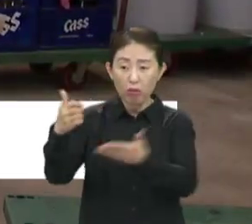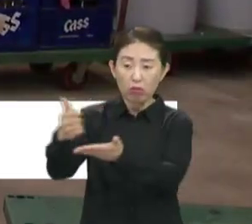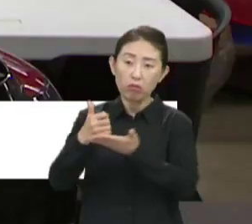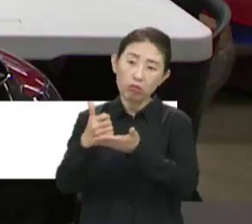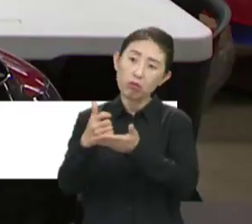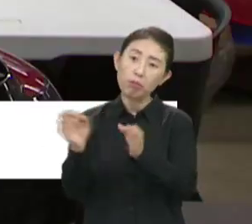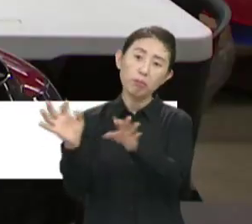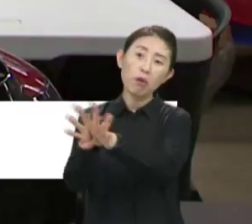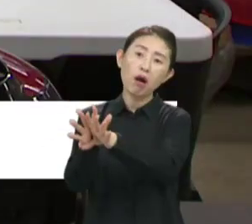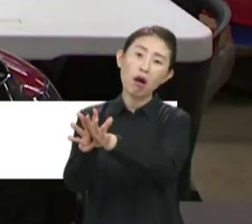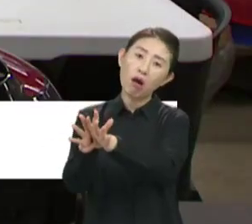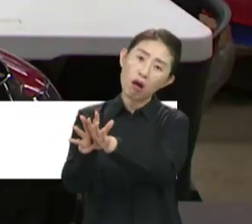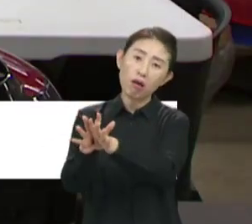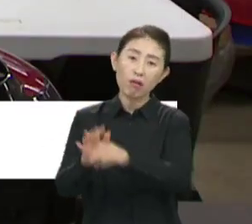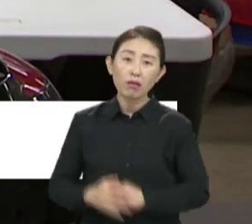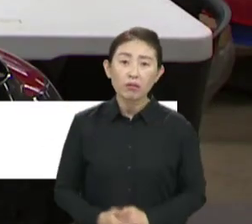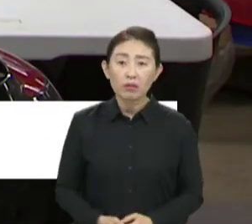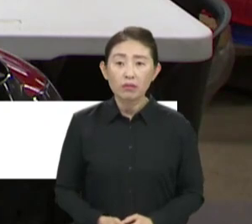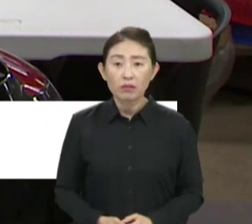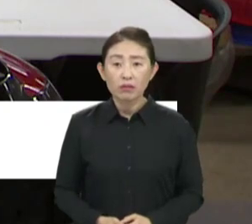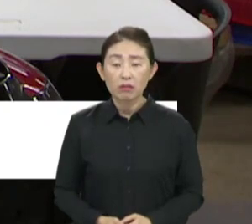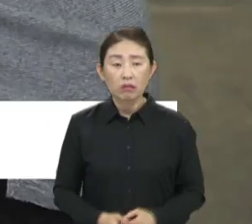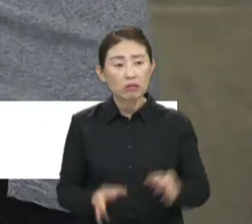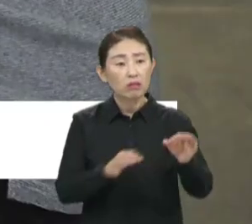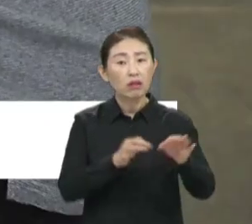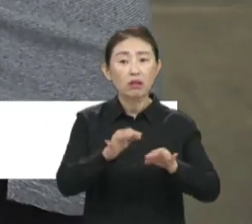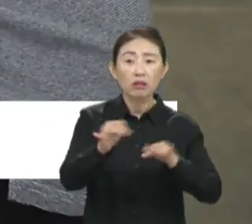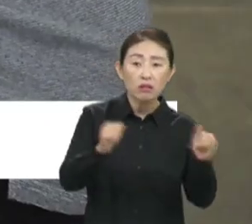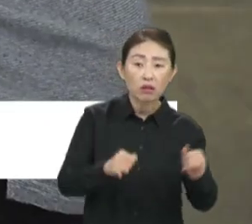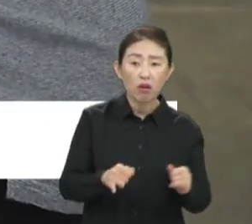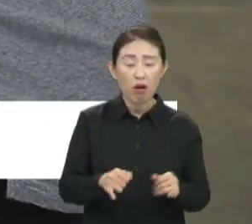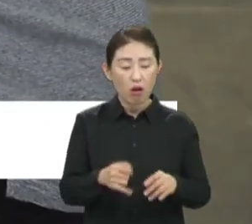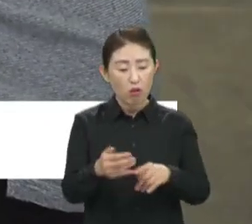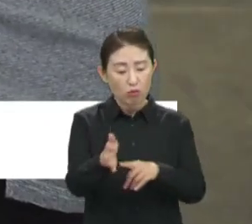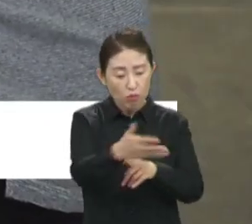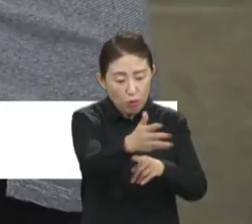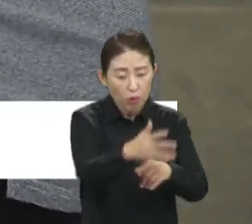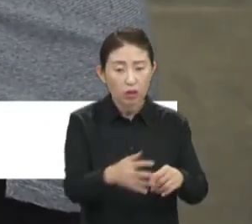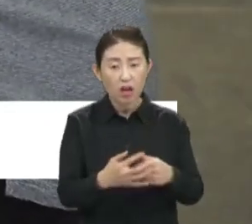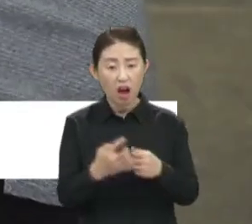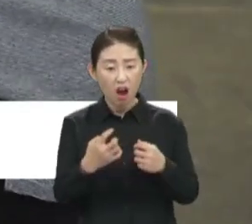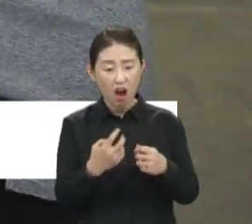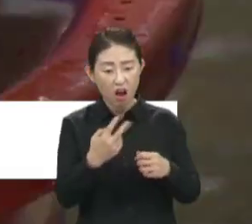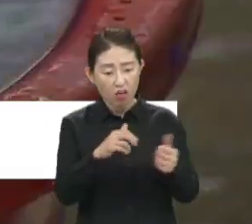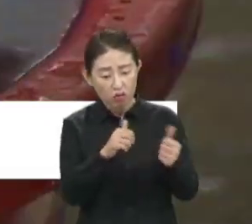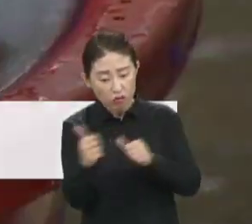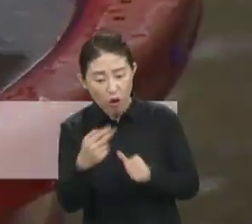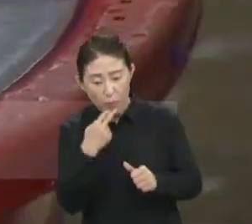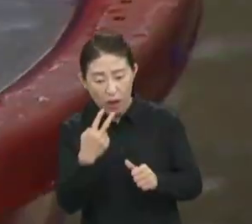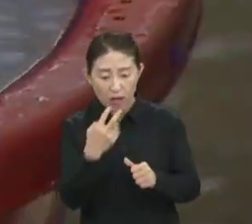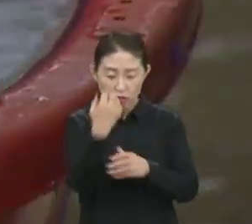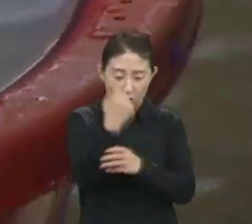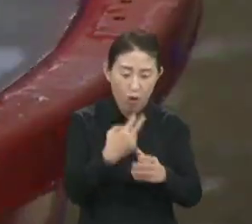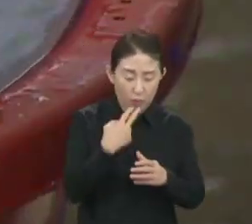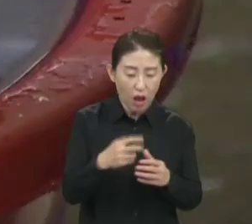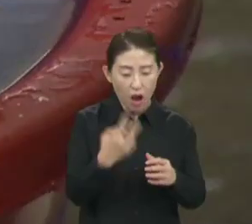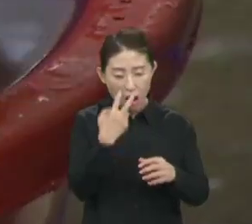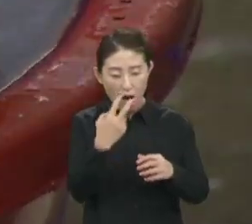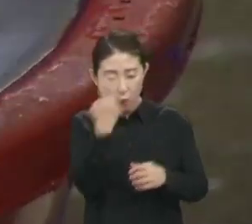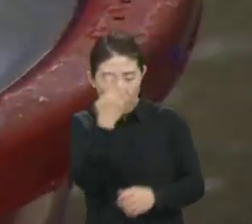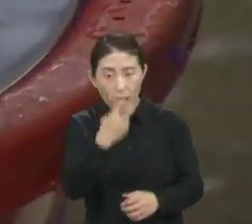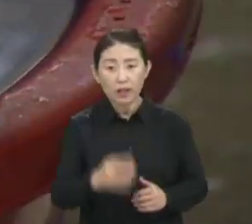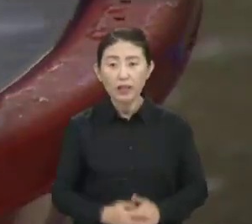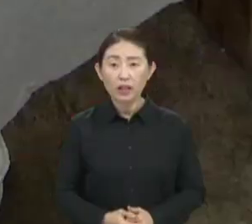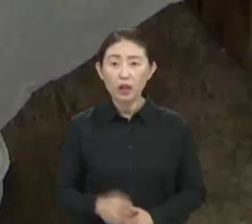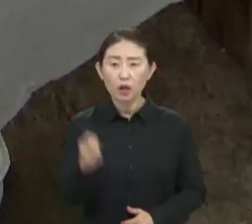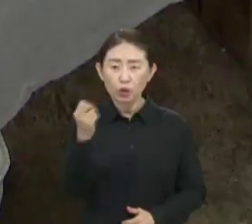뚝 끊겨 적막함이 가득하고 상인들만 수산물을 손질하고 보관하느라 분주합니다. 매출이 크게 준 데다